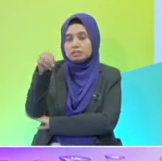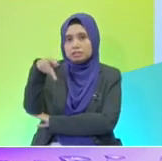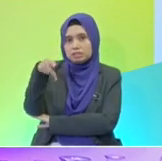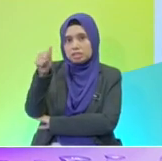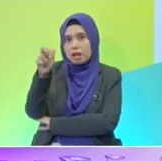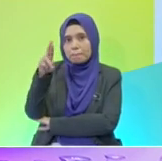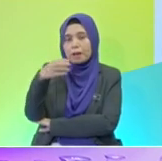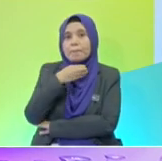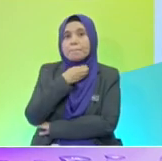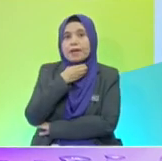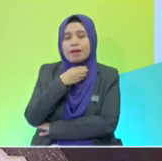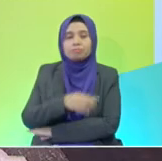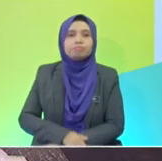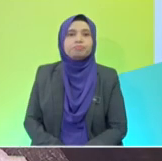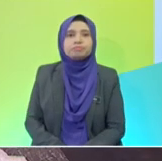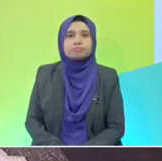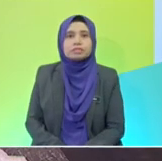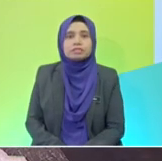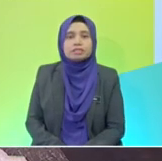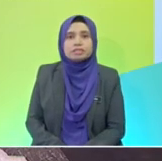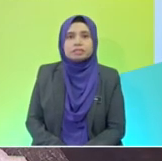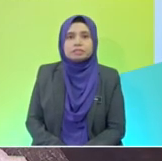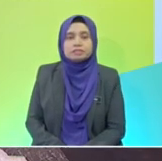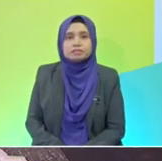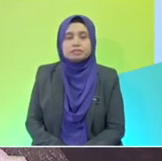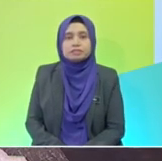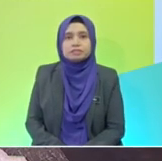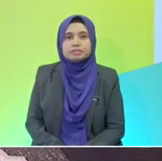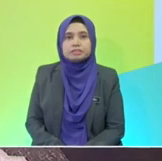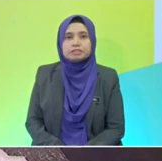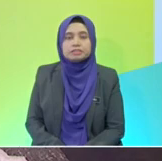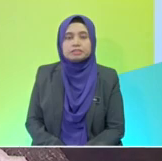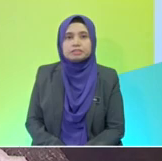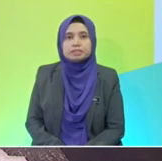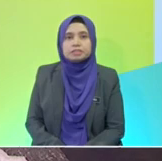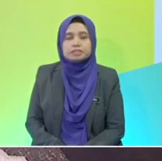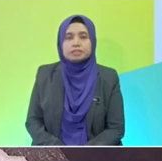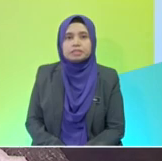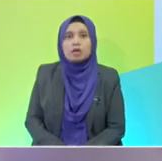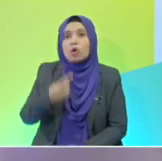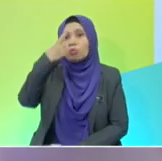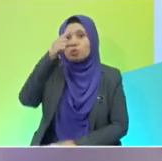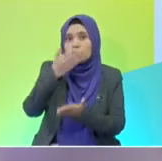silahkan terus kepada bagian B Oke untuk bagian B